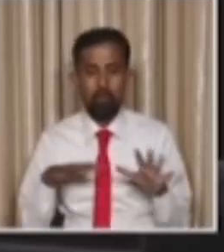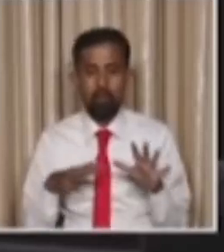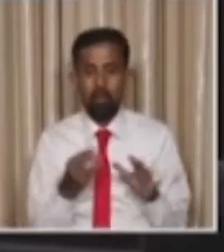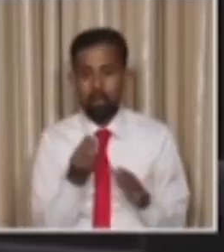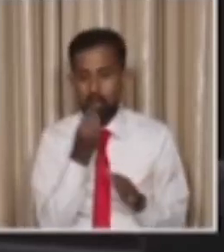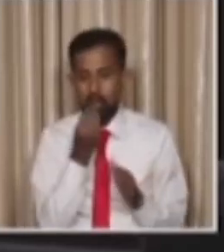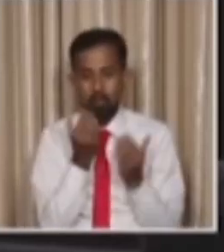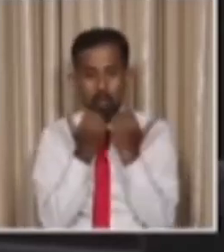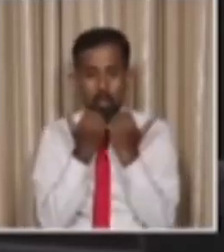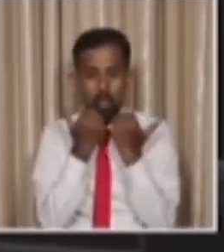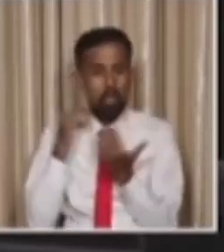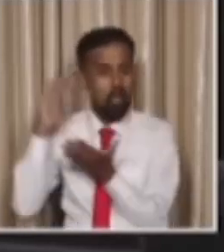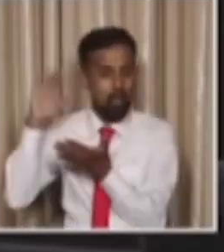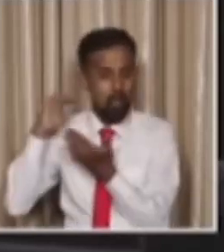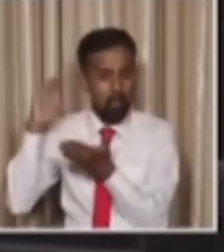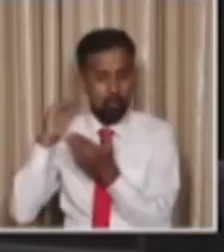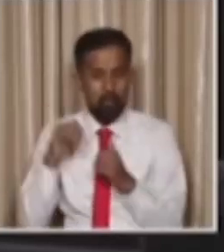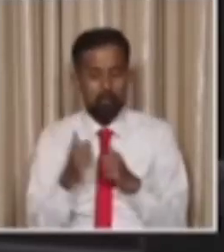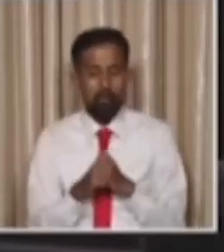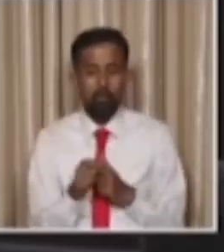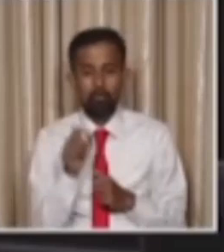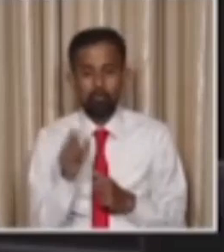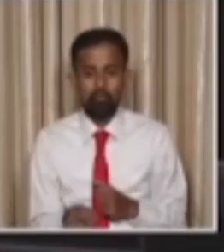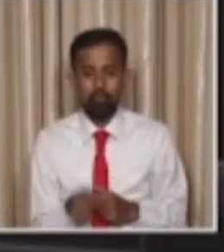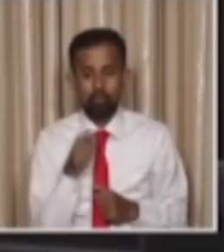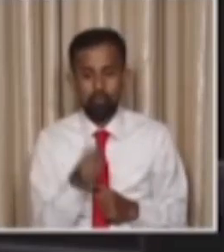බඩෙනු ගානනය කරන්න නිෂ්පාදකයන්ට